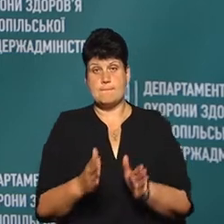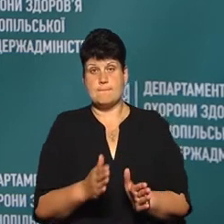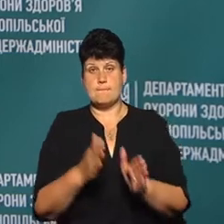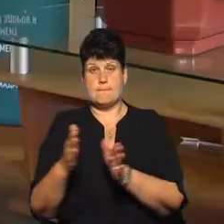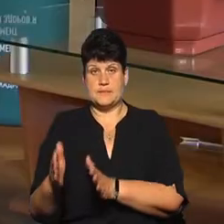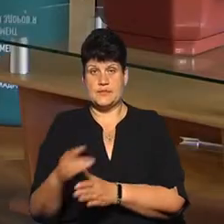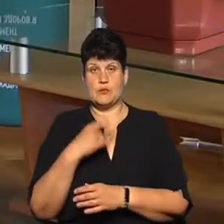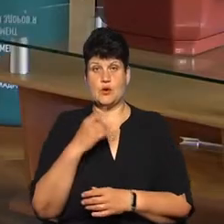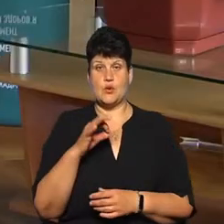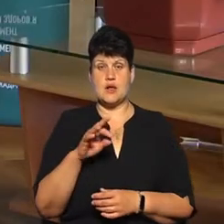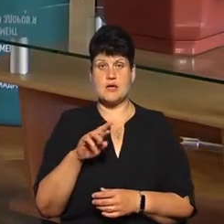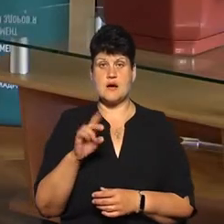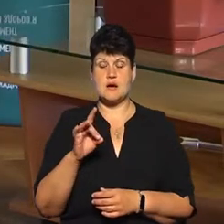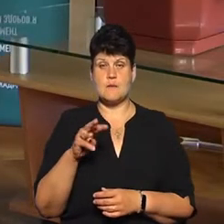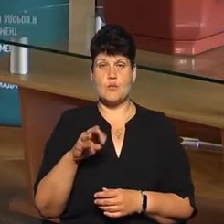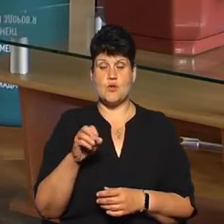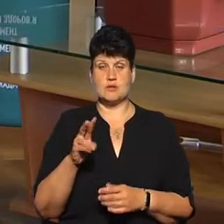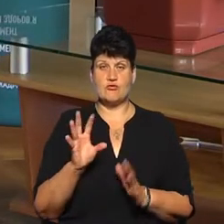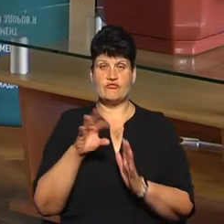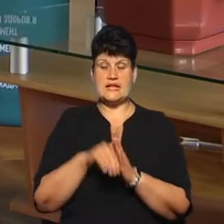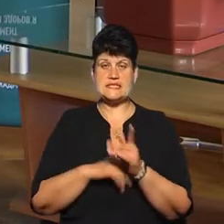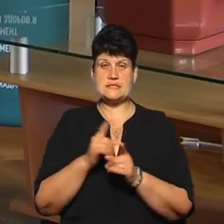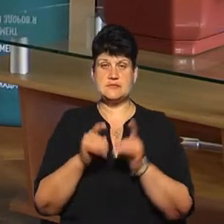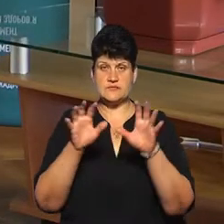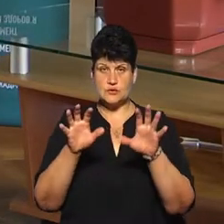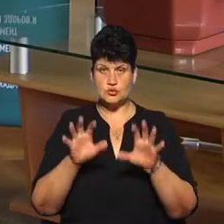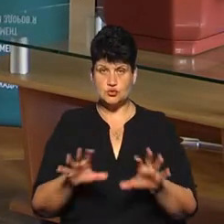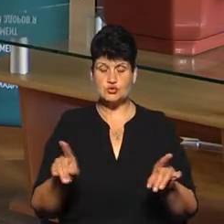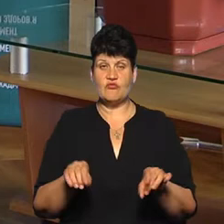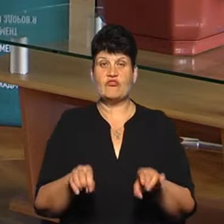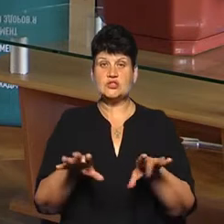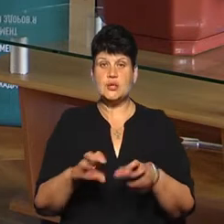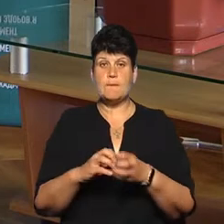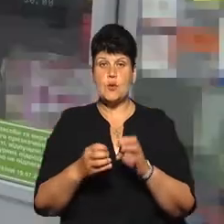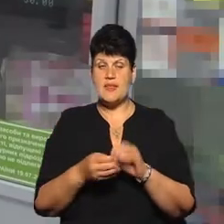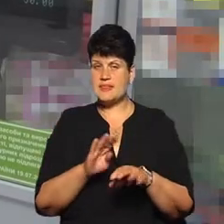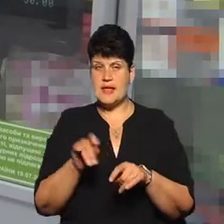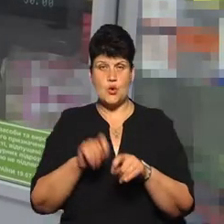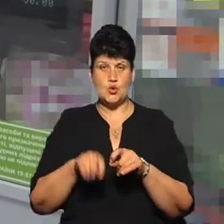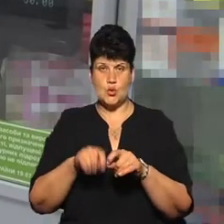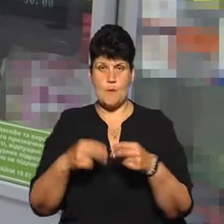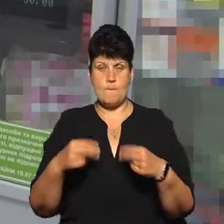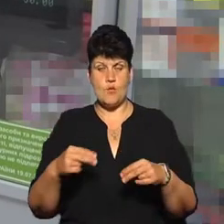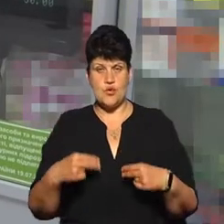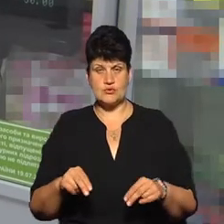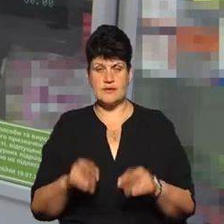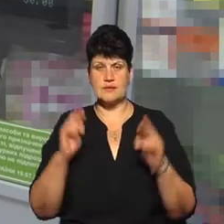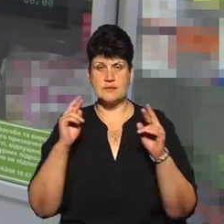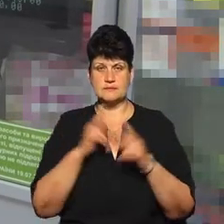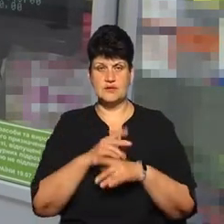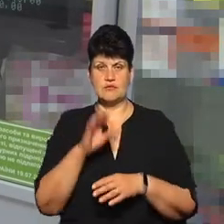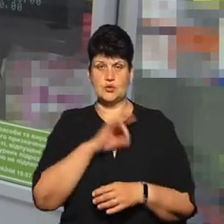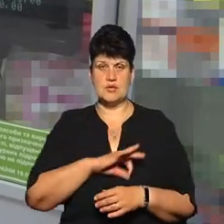Ольга Ярмоленко. За її словами, внесли зміни до законодавства, щоб вирішити проблеми неконтрольованого продажу та нераціонального